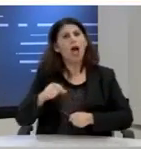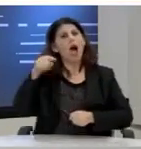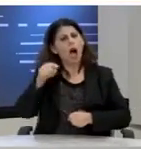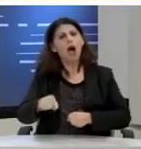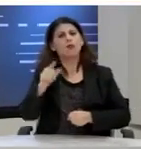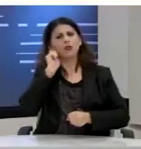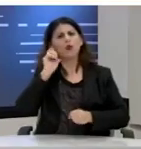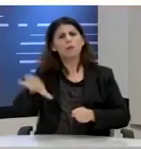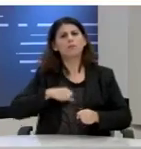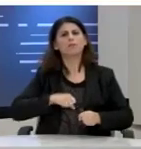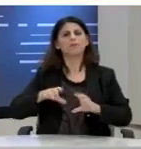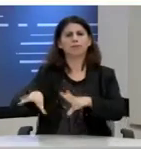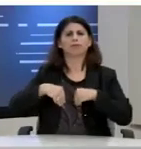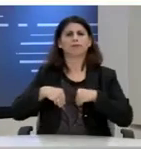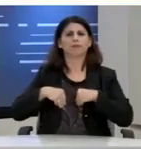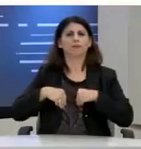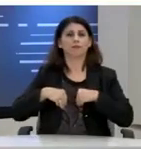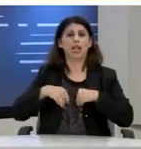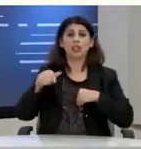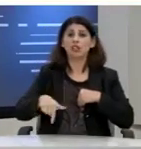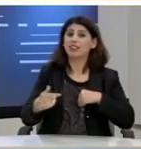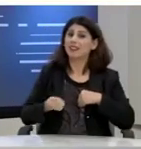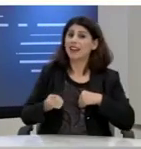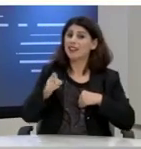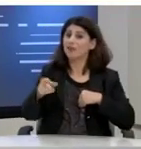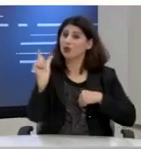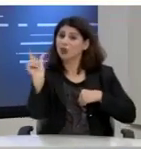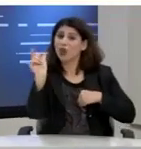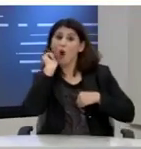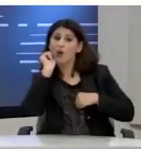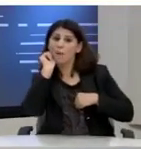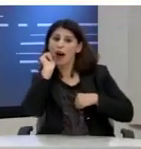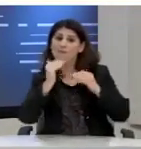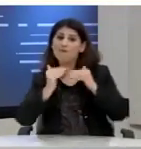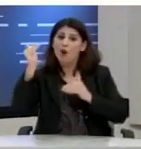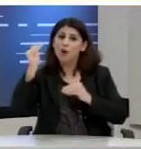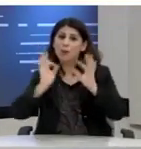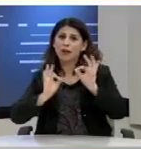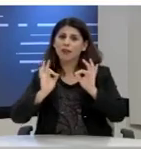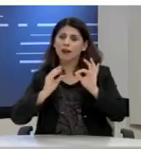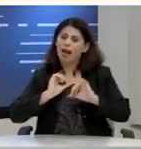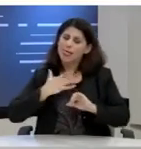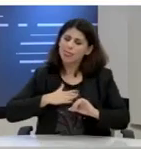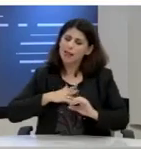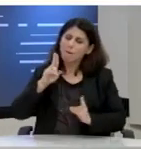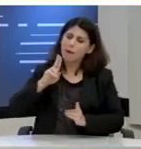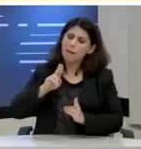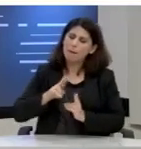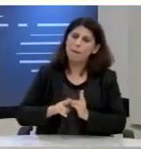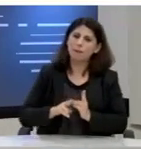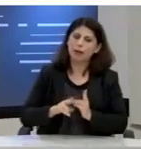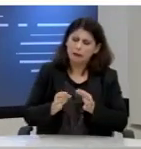το όνομα πήραμε. Και ξέρετε τι κάνετε με το όνομα που πήραμε? Προσπαθείτε να μειώσετε τη σημασία του. Έχετε